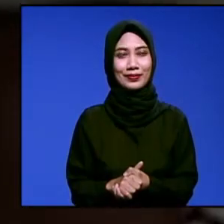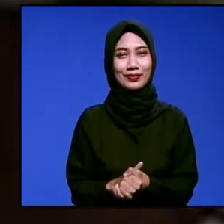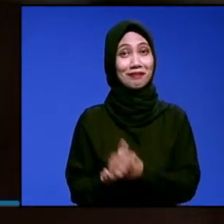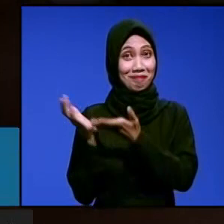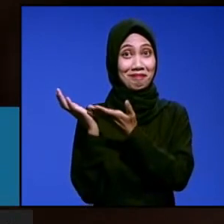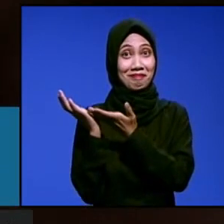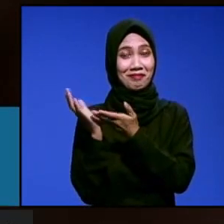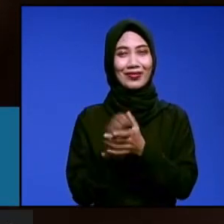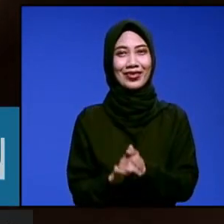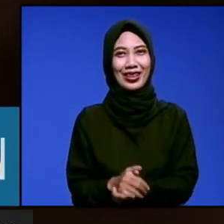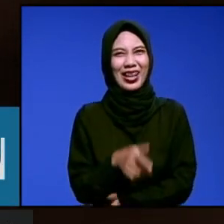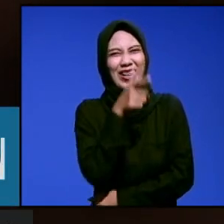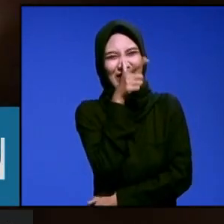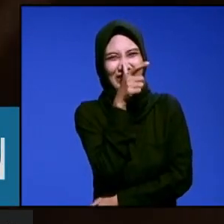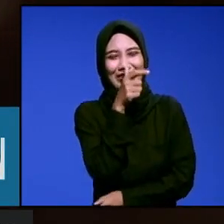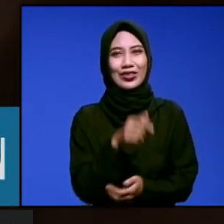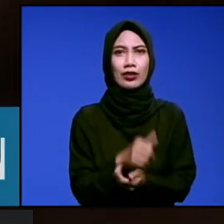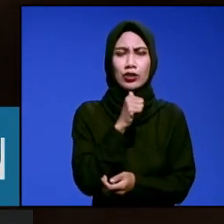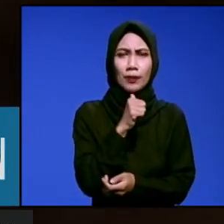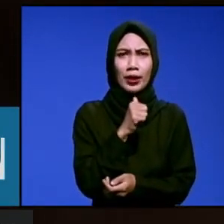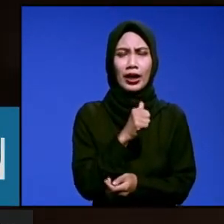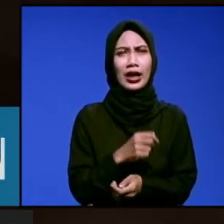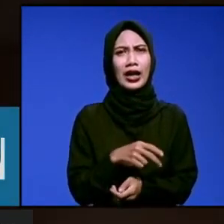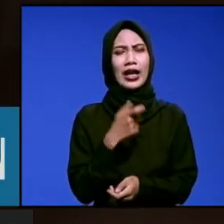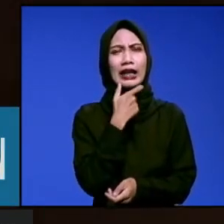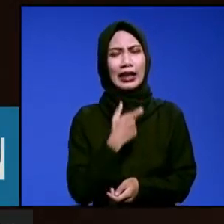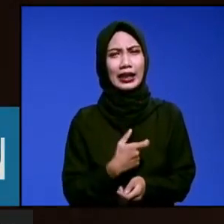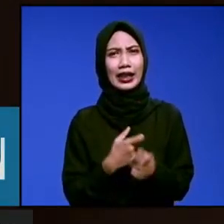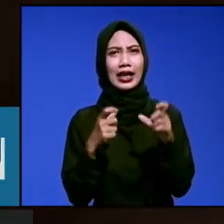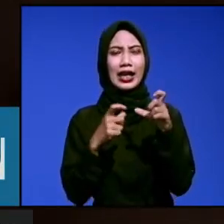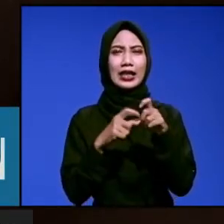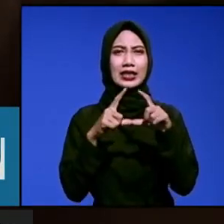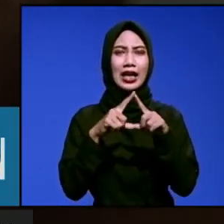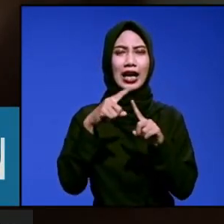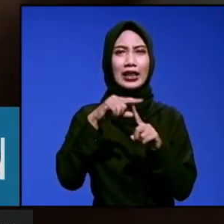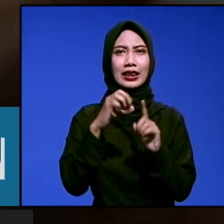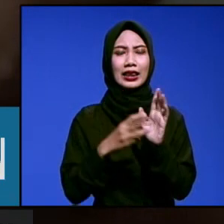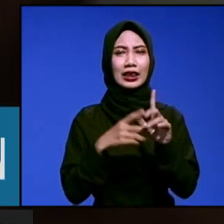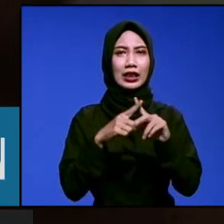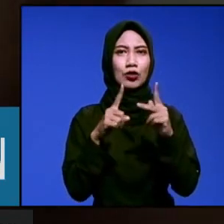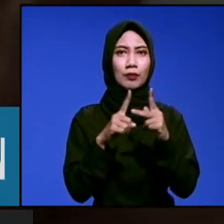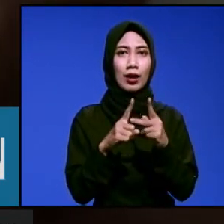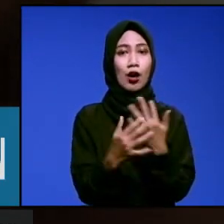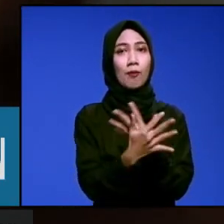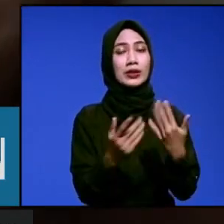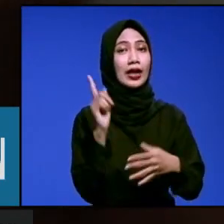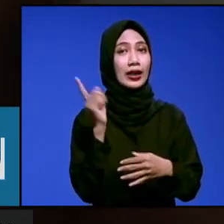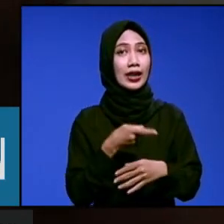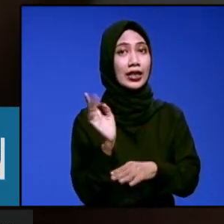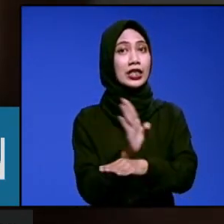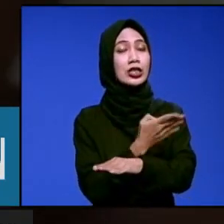beginilah aksi jenaka yang dilakukan satimah alias miing warga desa Waringin Anom Situbondo Jawa Timur